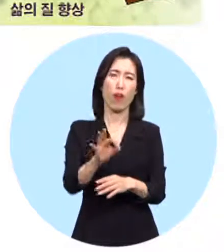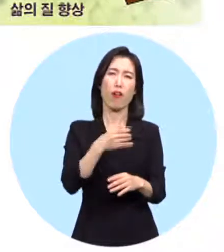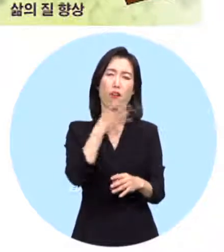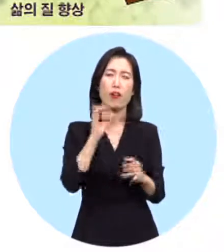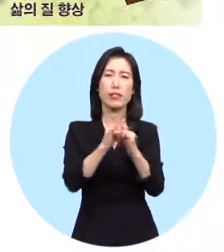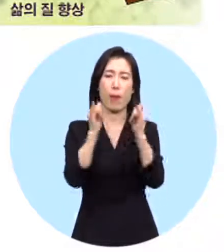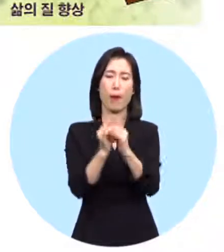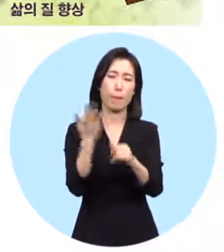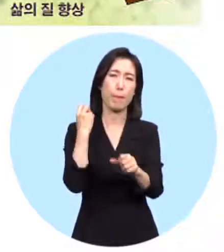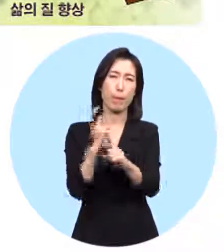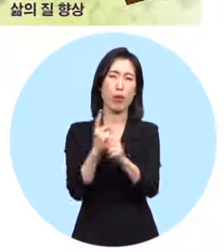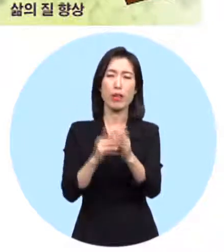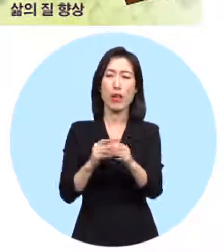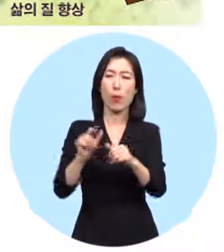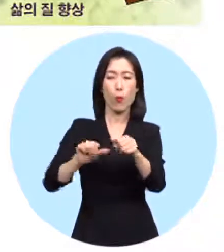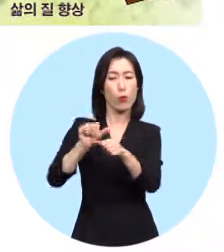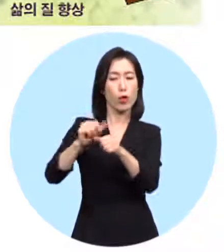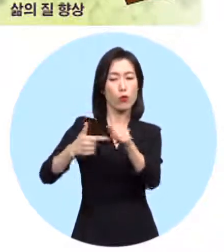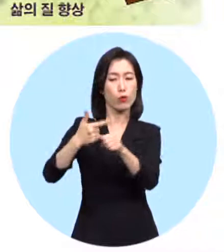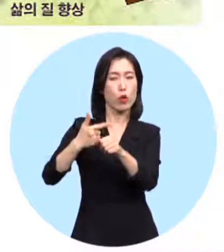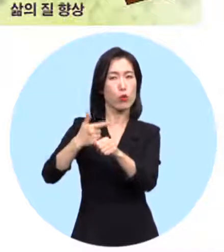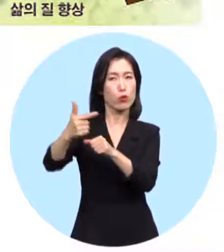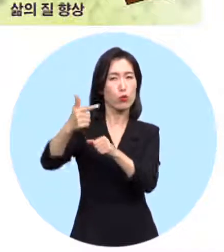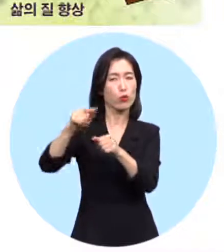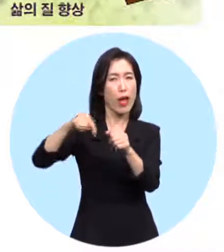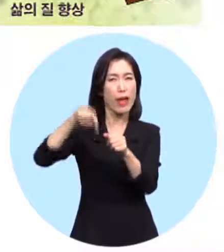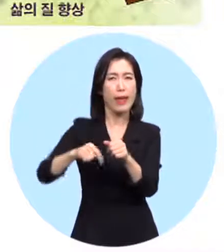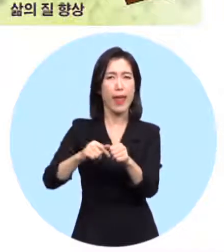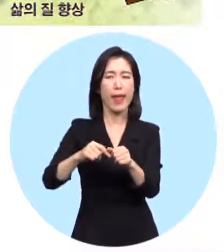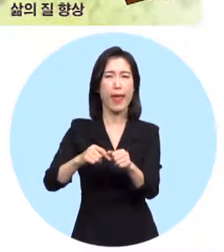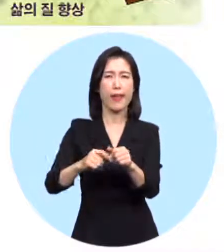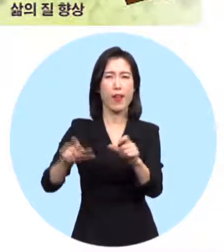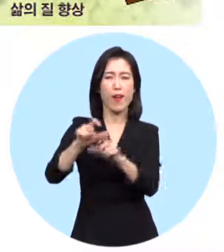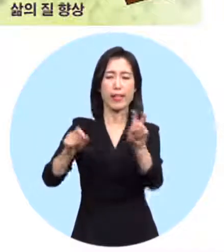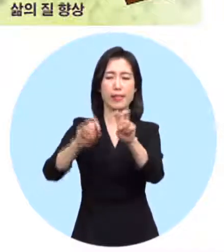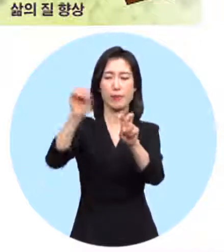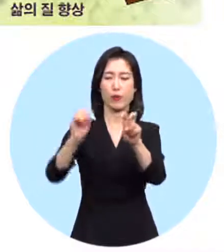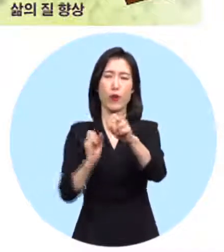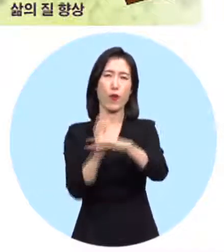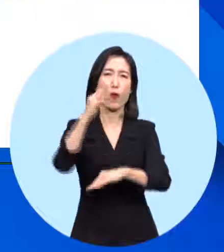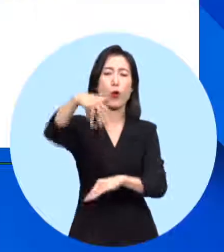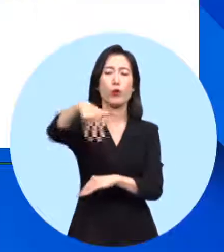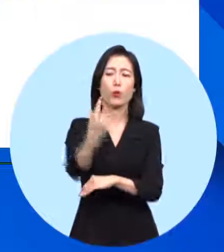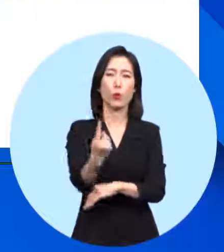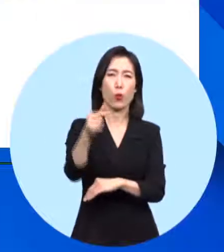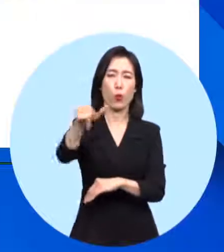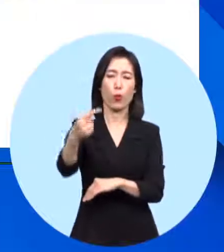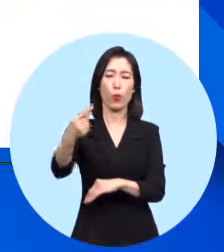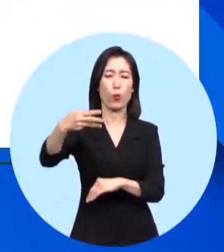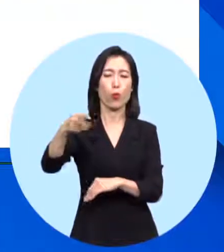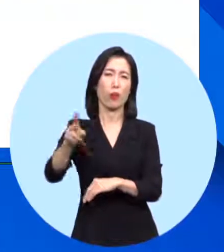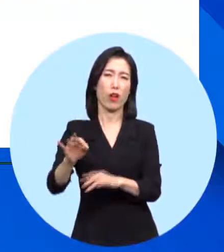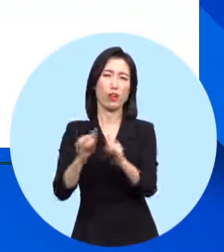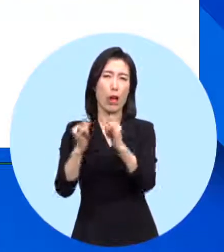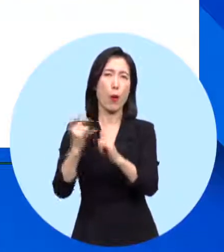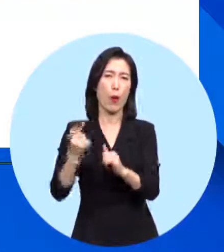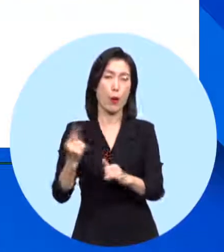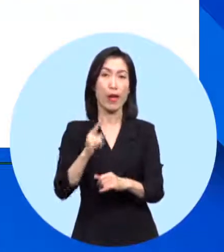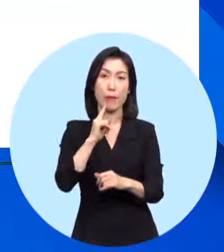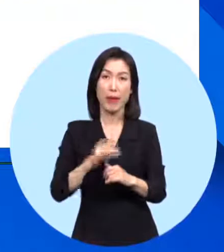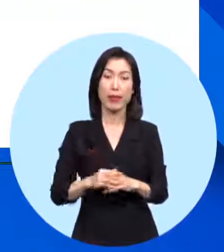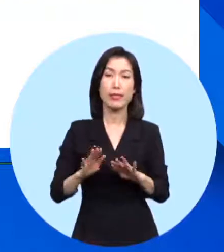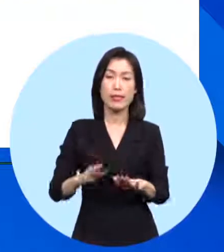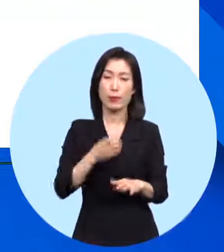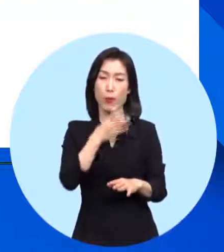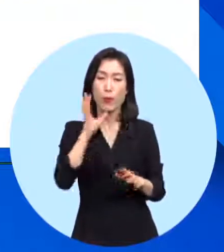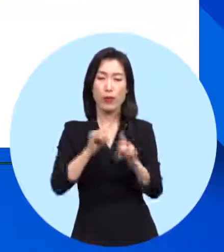오래고, 아마 5, 6년 안에 20%가 넘는 초고령 사회로 진입할 거라고 예상하고 있습니다. 이런 고령화 사회라든지